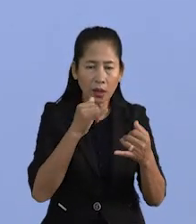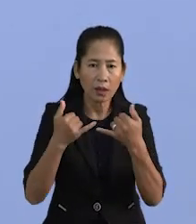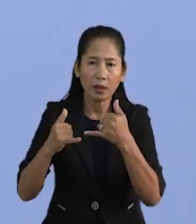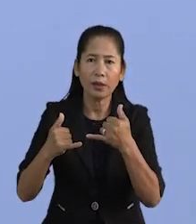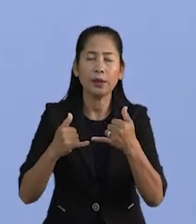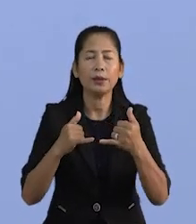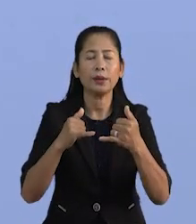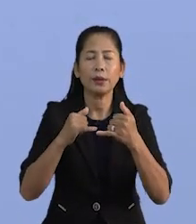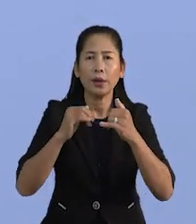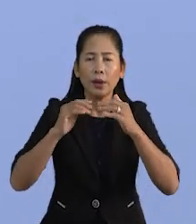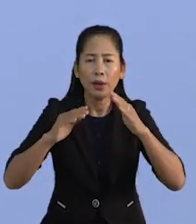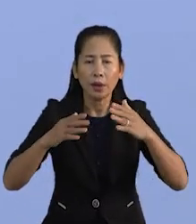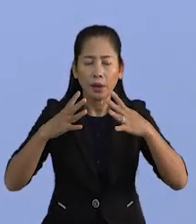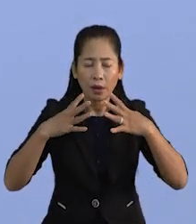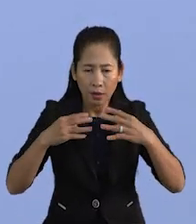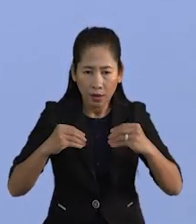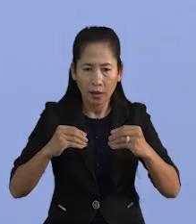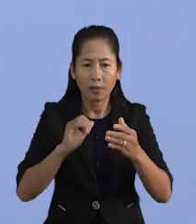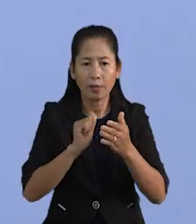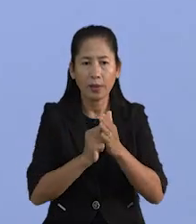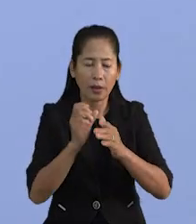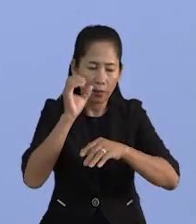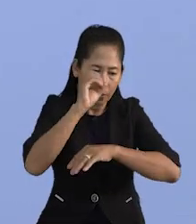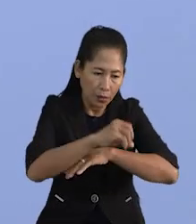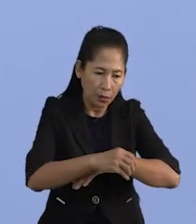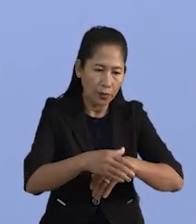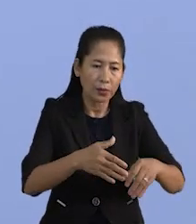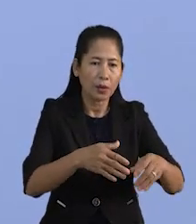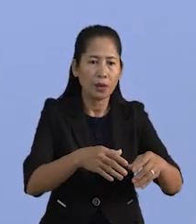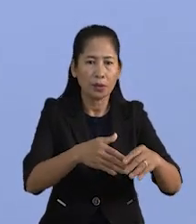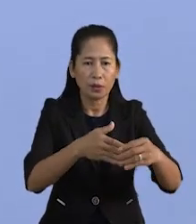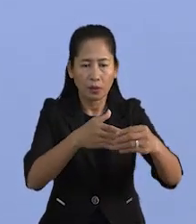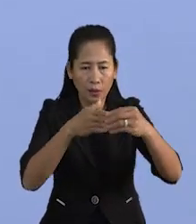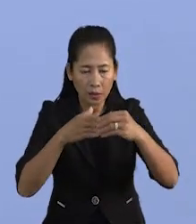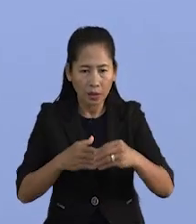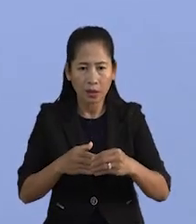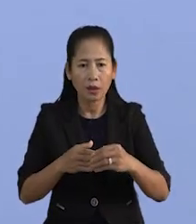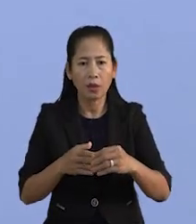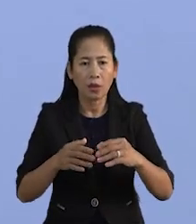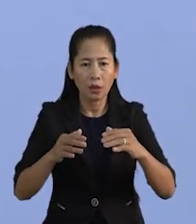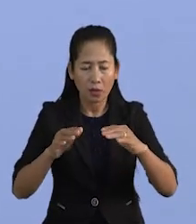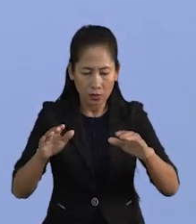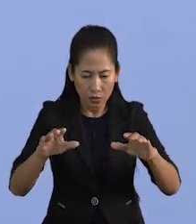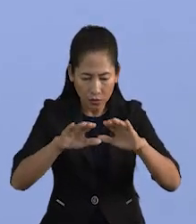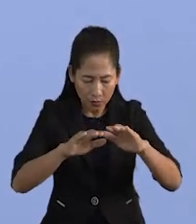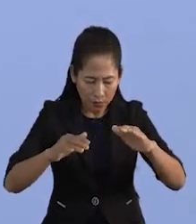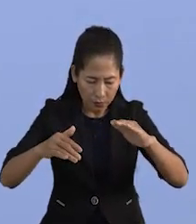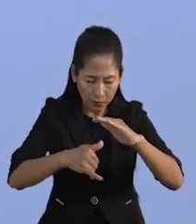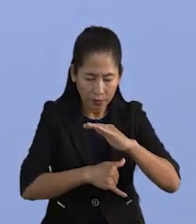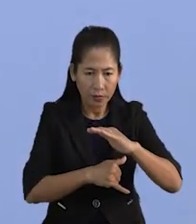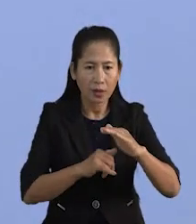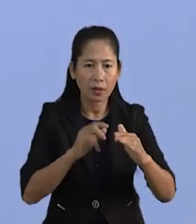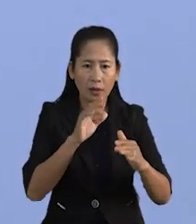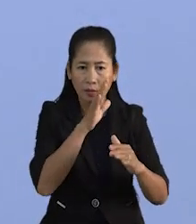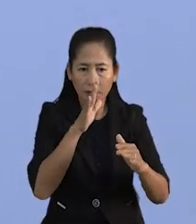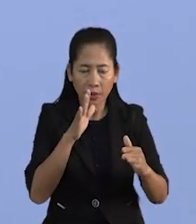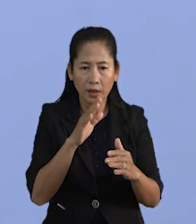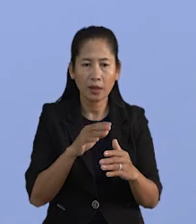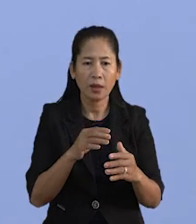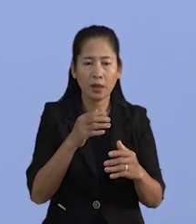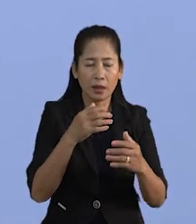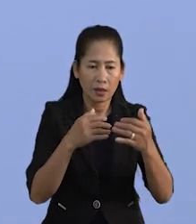ងទឹកស្កប់ស្កល់ដល់ពេលប្រលប់នាំគ្នាឡើងមកត្រសល់ ក្រោមស្លាប់មេរ